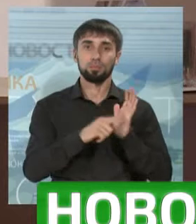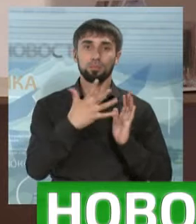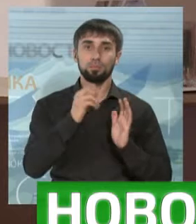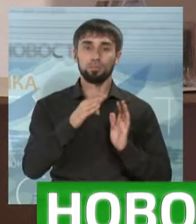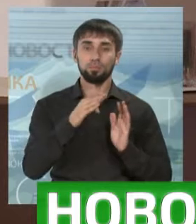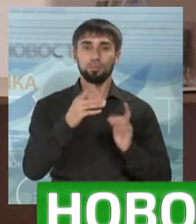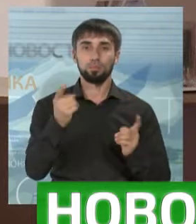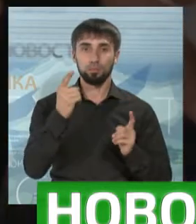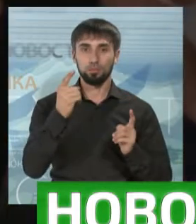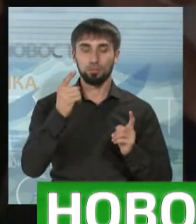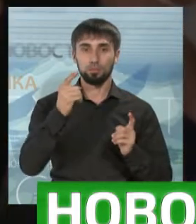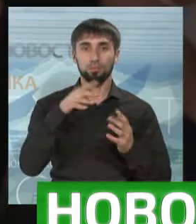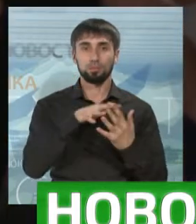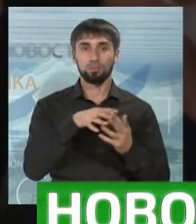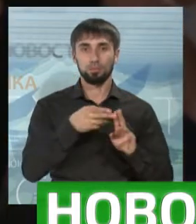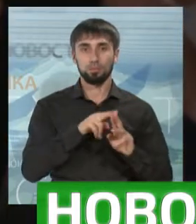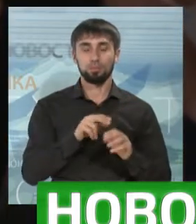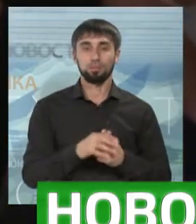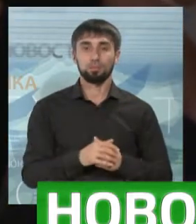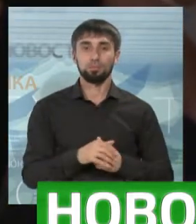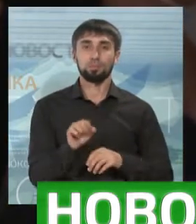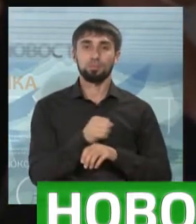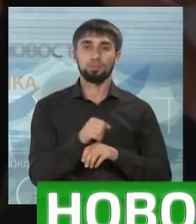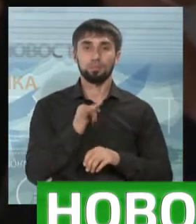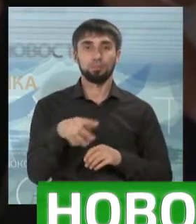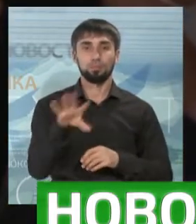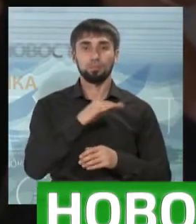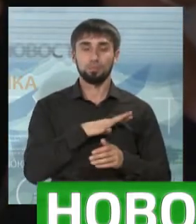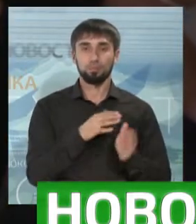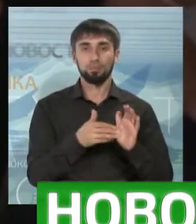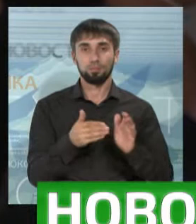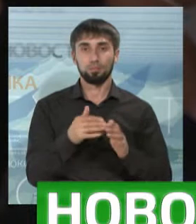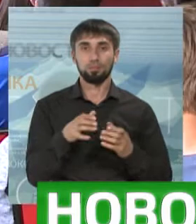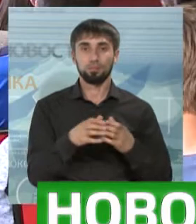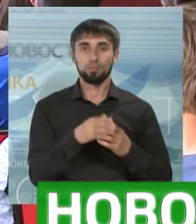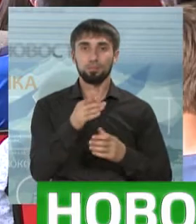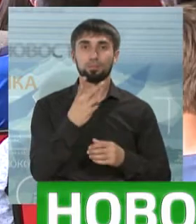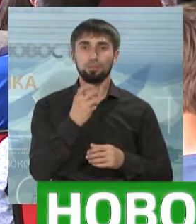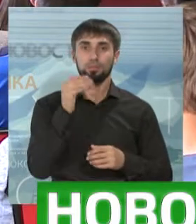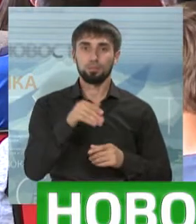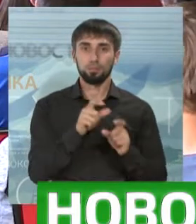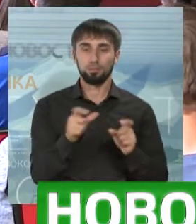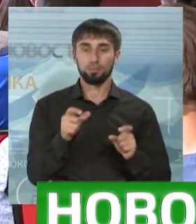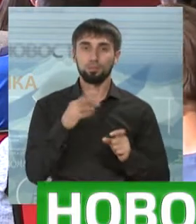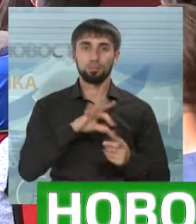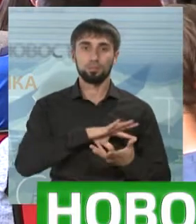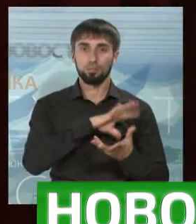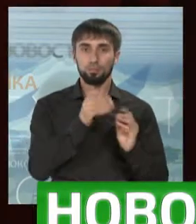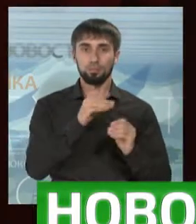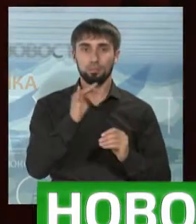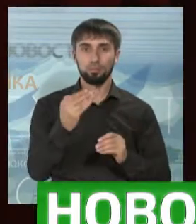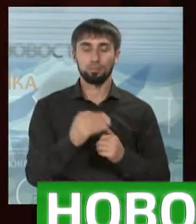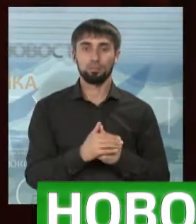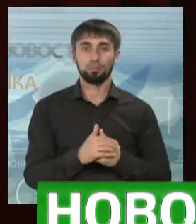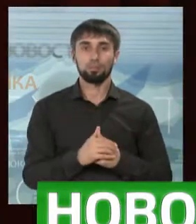Уже после его преобразовали во Всероссийское общественное движение. Оно насчитывает порядка 200 тысяч человек по всей стране.